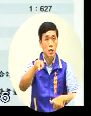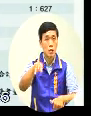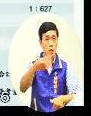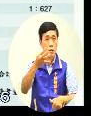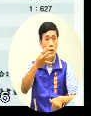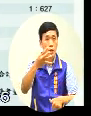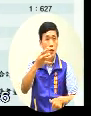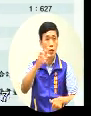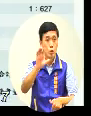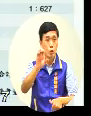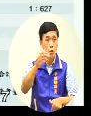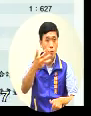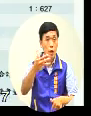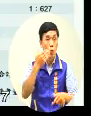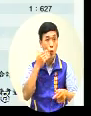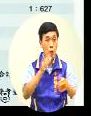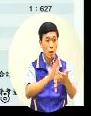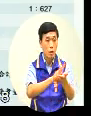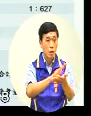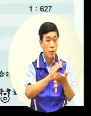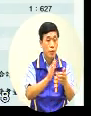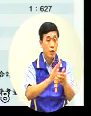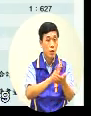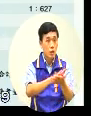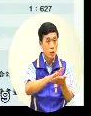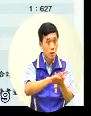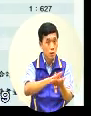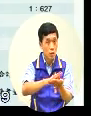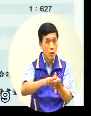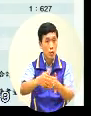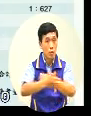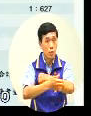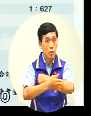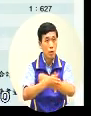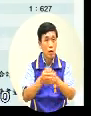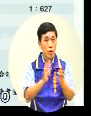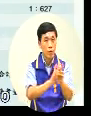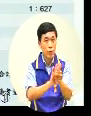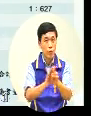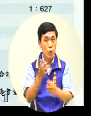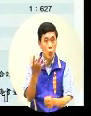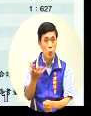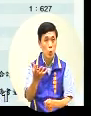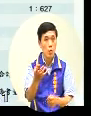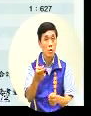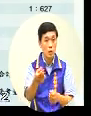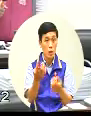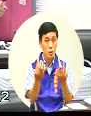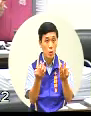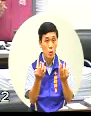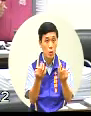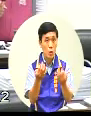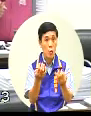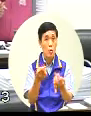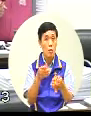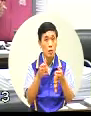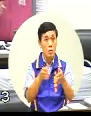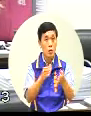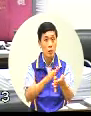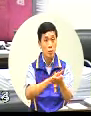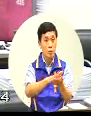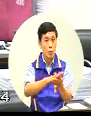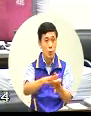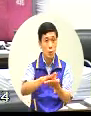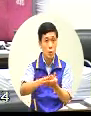他必须要去服务这么样多的人，坦白讲啊，当然这是数字啊，但事实上也是真的，我们的清洁队员相当